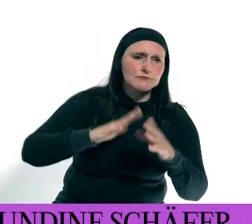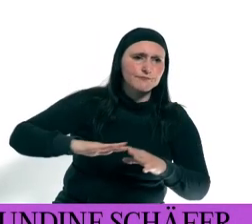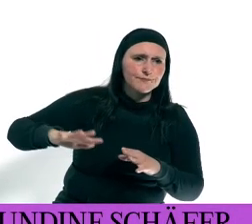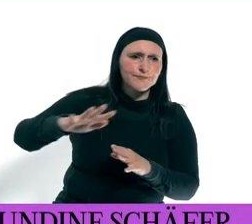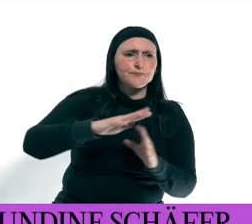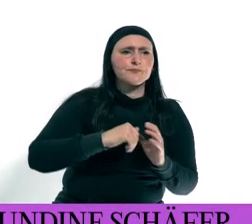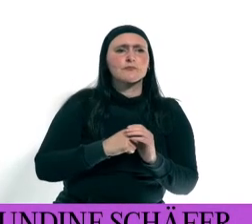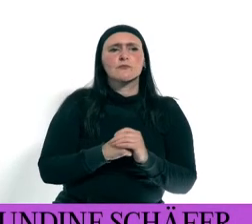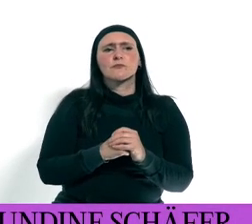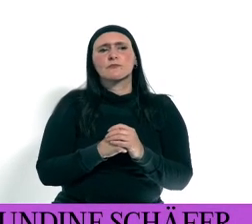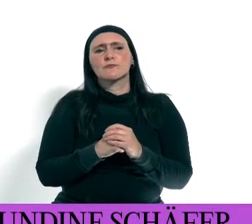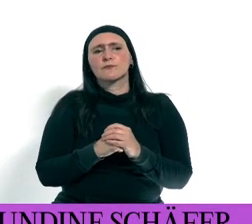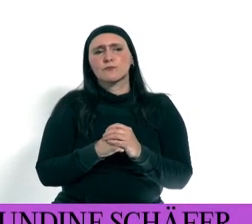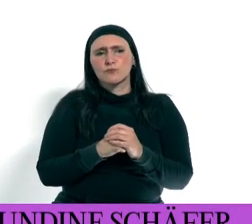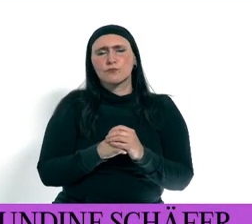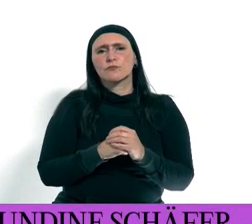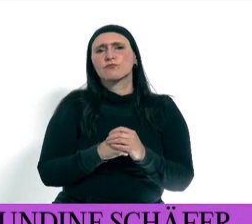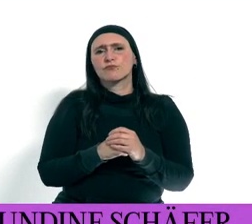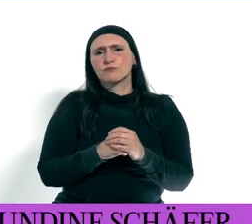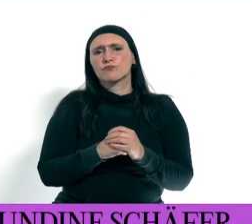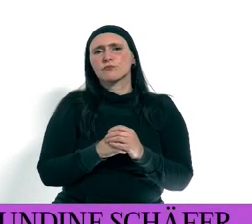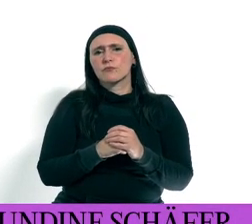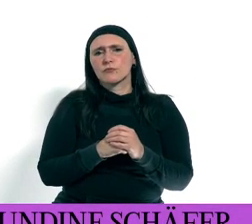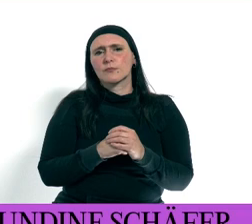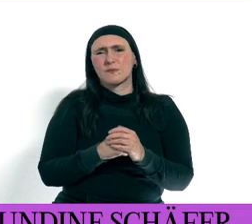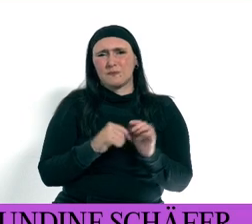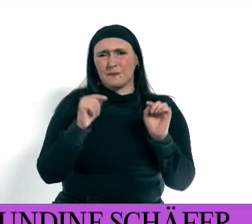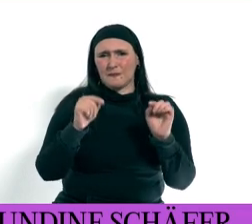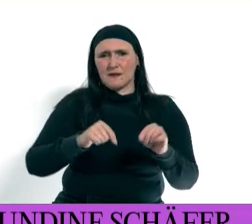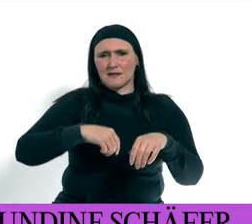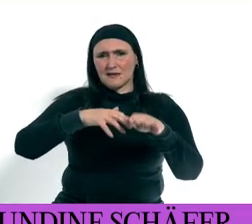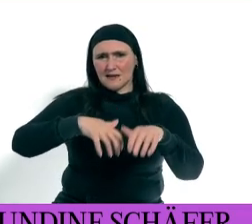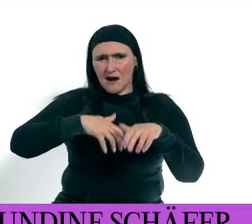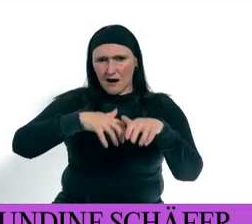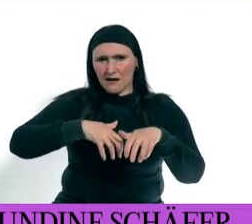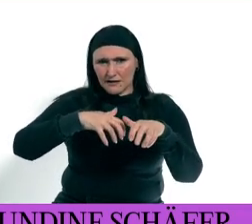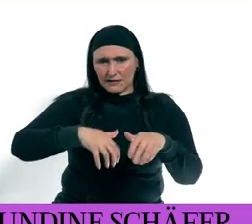aus Bambus oder überhaupt eine Struktur aus Bambus